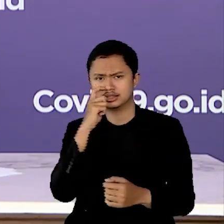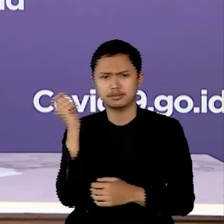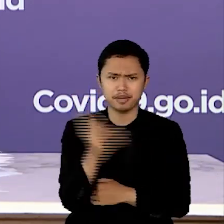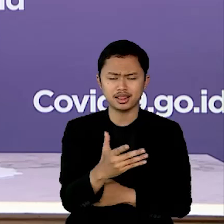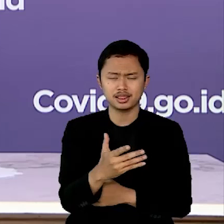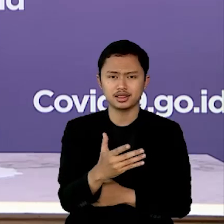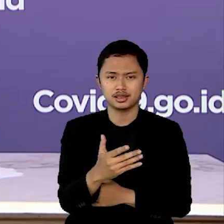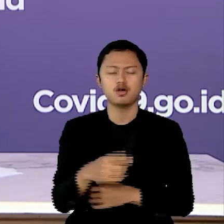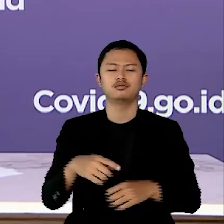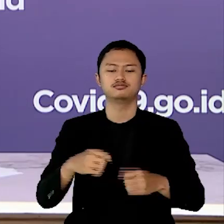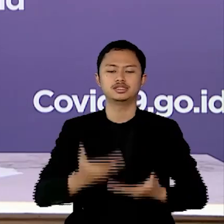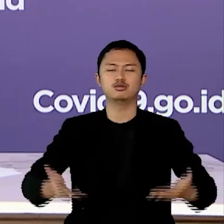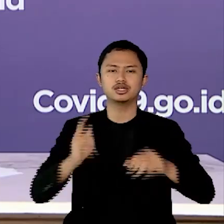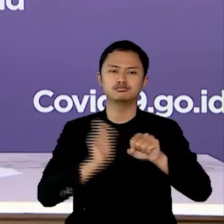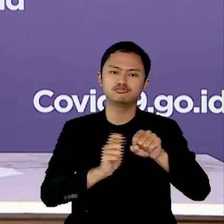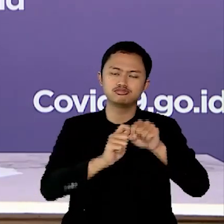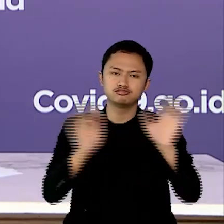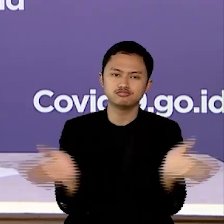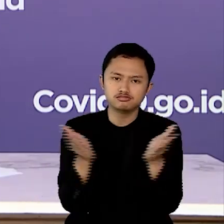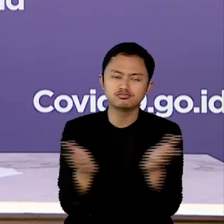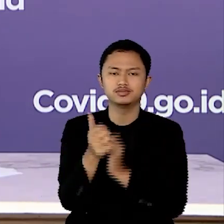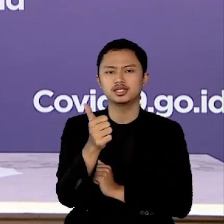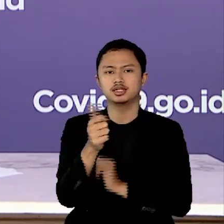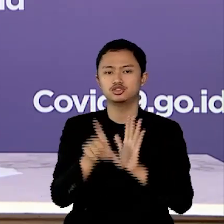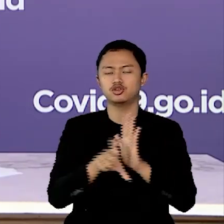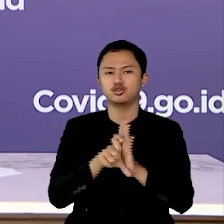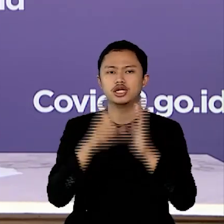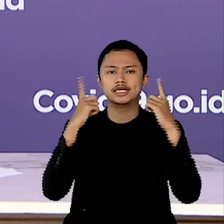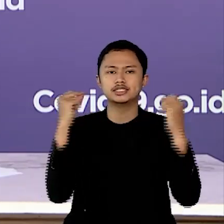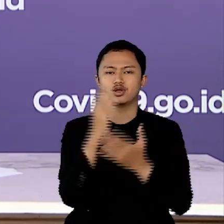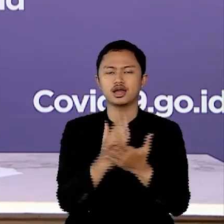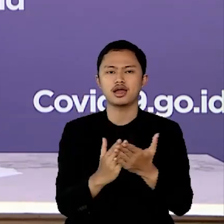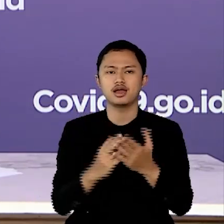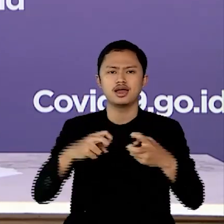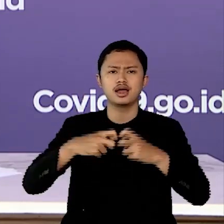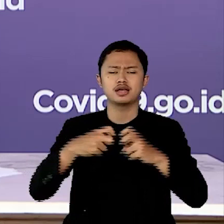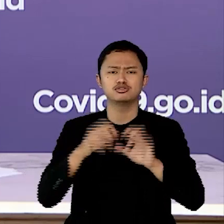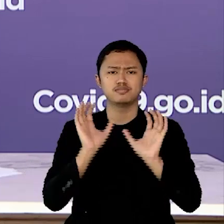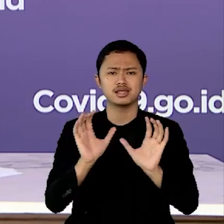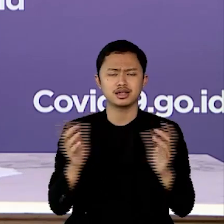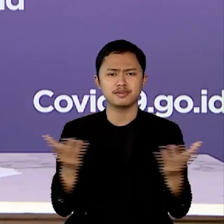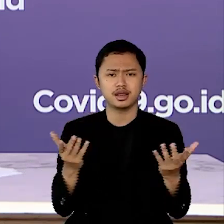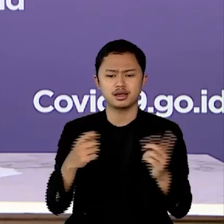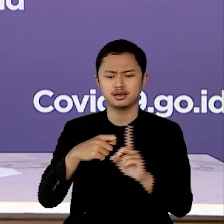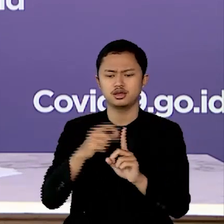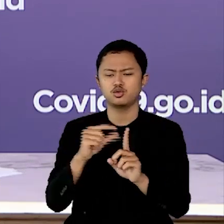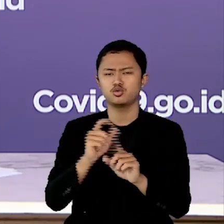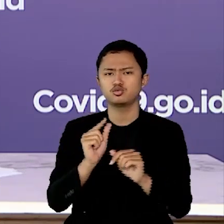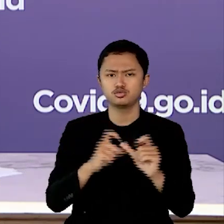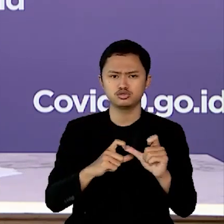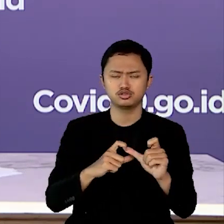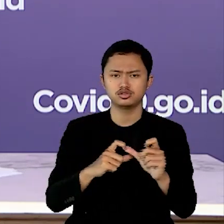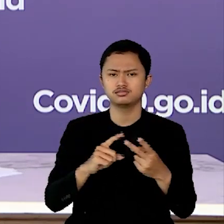kondisi sebagai contoh Jawa Tengah yang kenaikan kasusnya didominasi oleh kudus-jepara